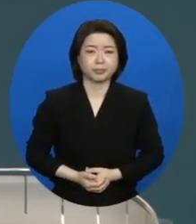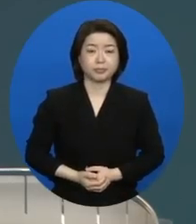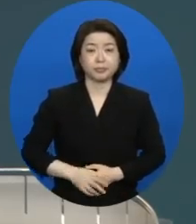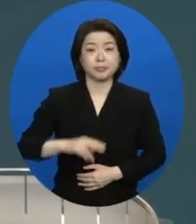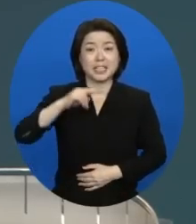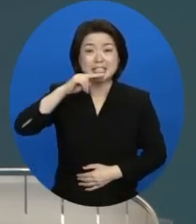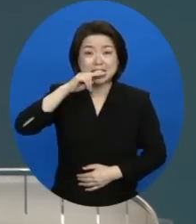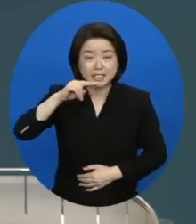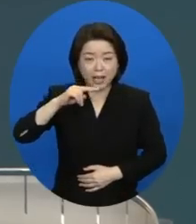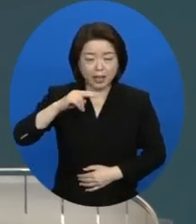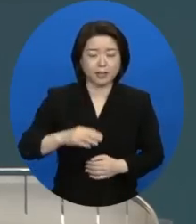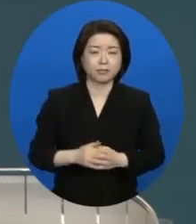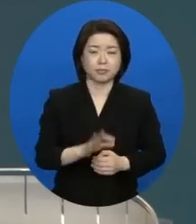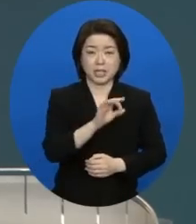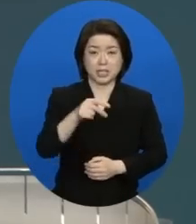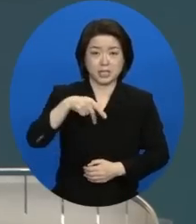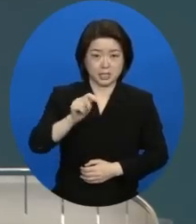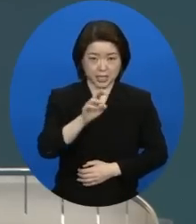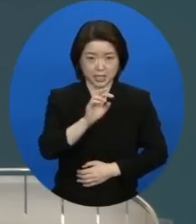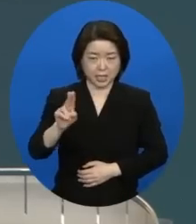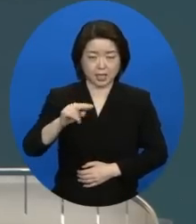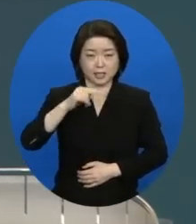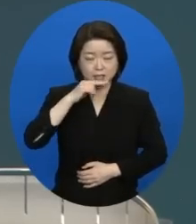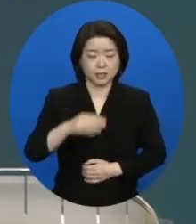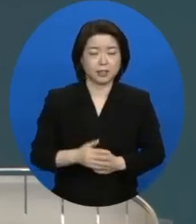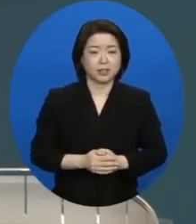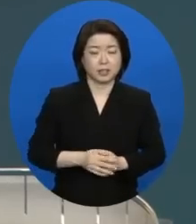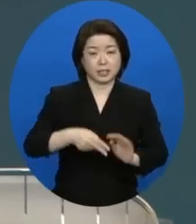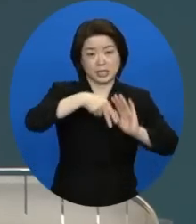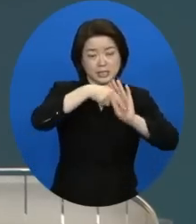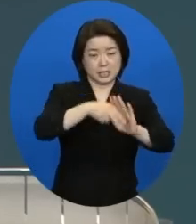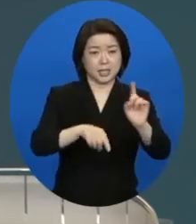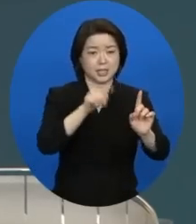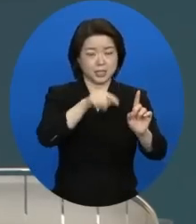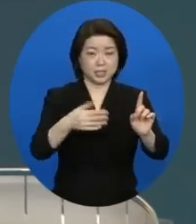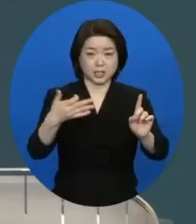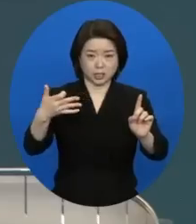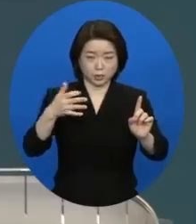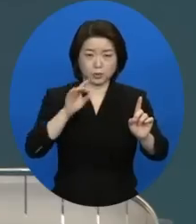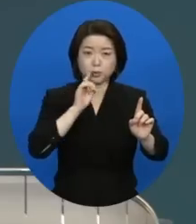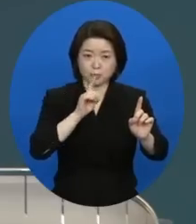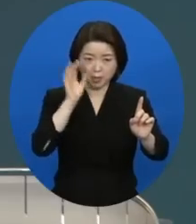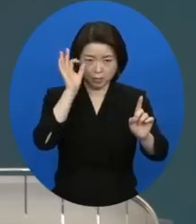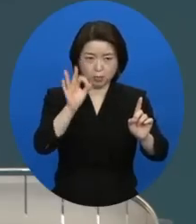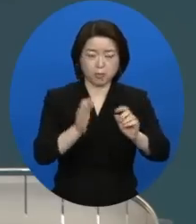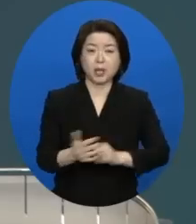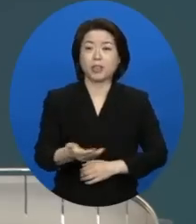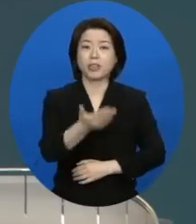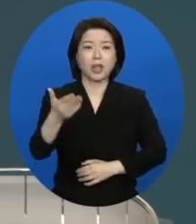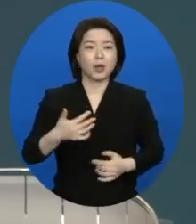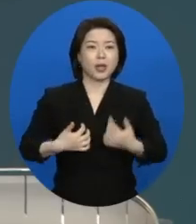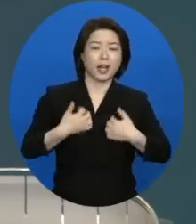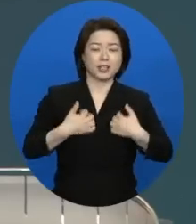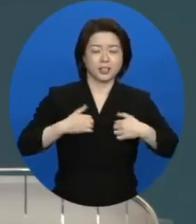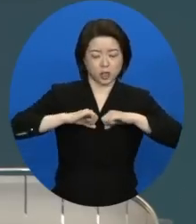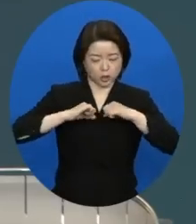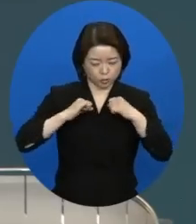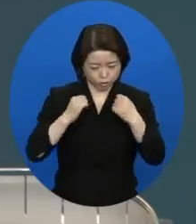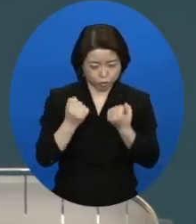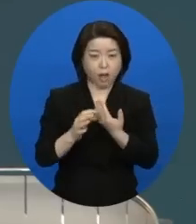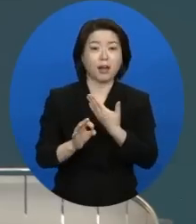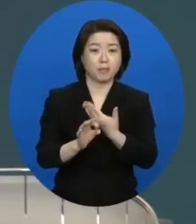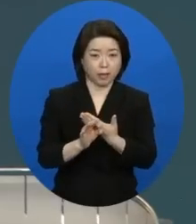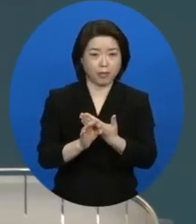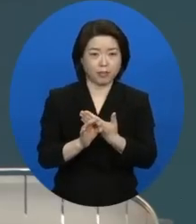이사야가 이사야 1장 19절에 이렇게 고백을 했습니다. 너희가 즐겨